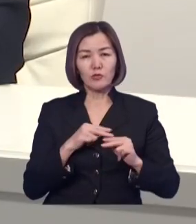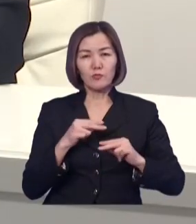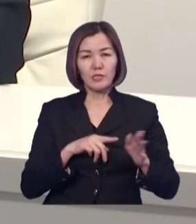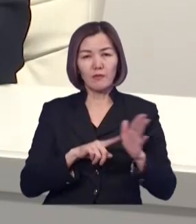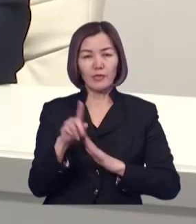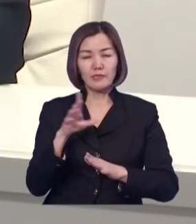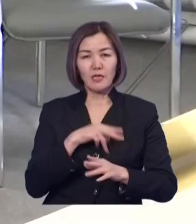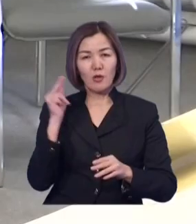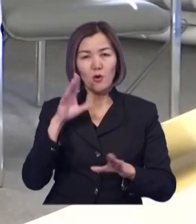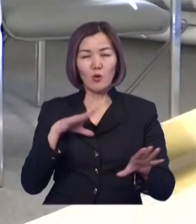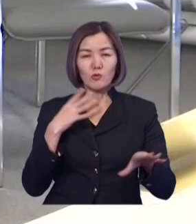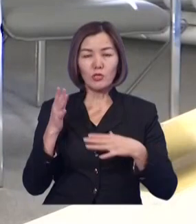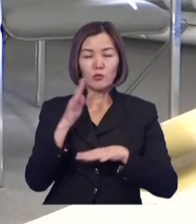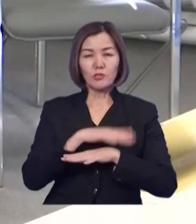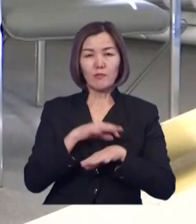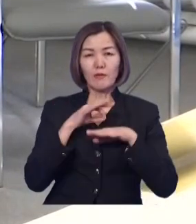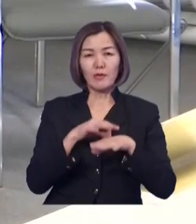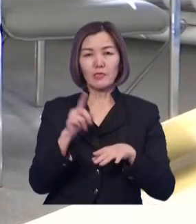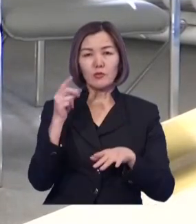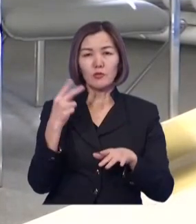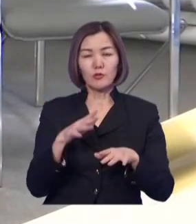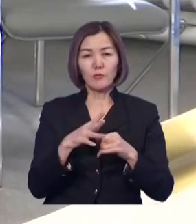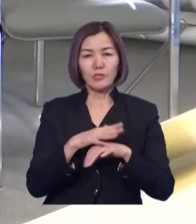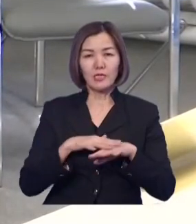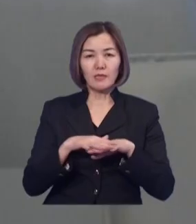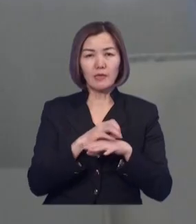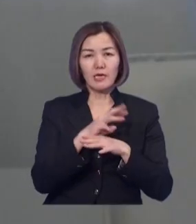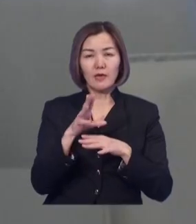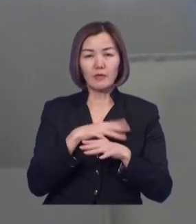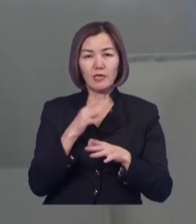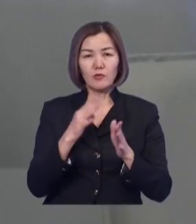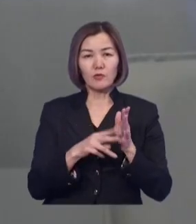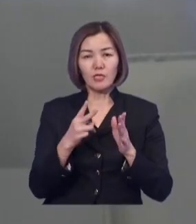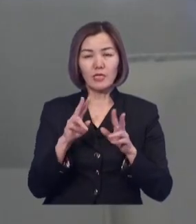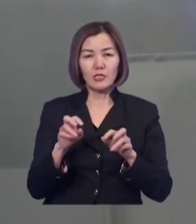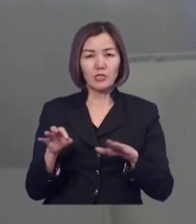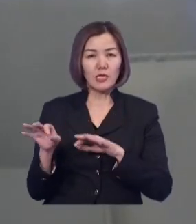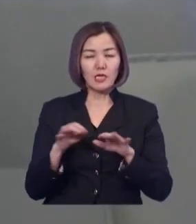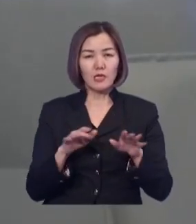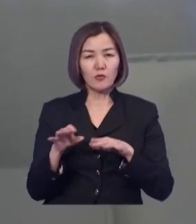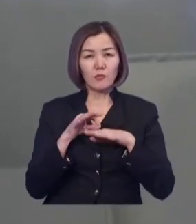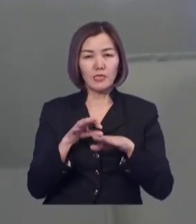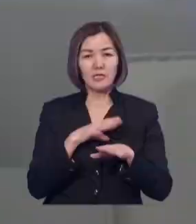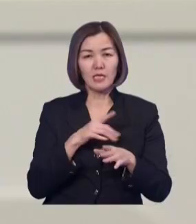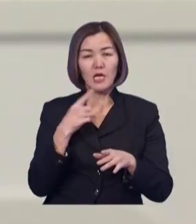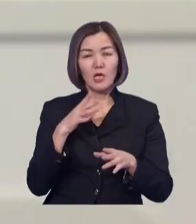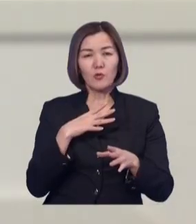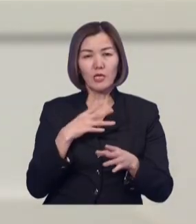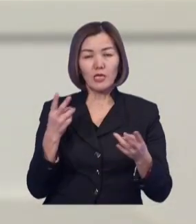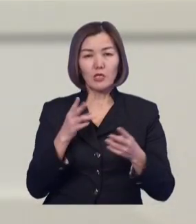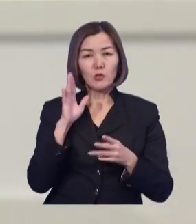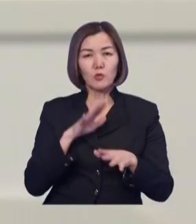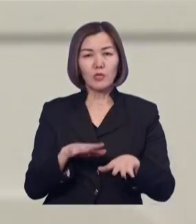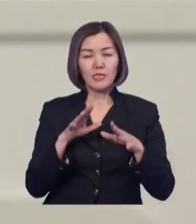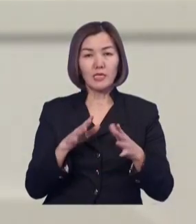басталды. Оқу-жаттығу сабақтар барысында 123 елді мекен қамтылған, 92 рейдтік шаралар ұйымдастырылды. Айта кетейік, су тасқыны